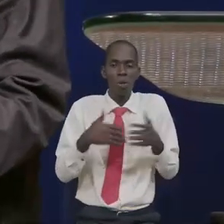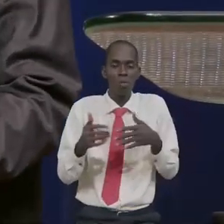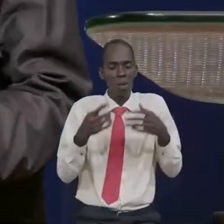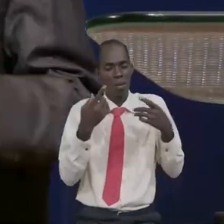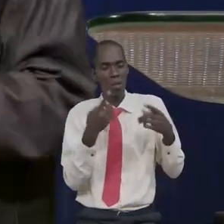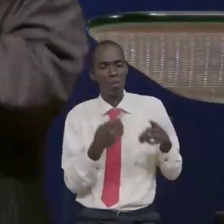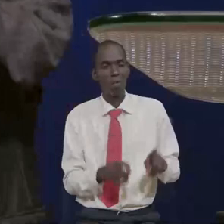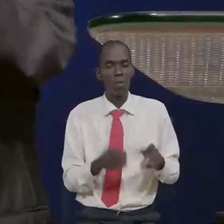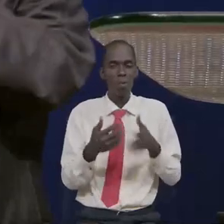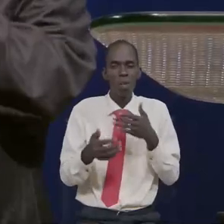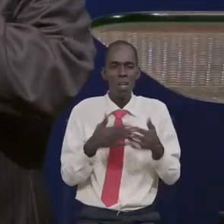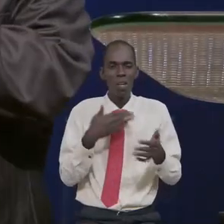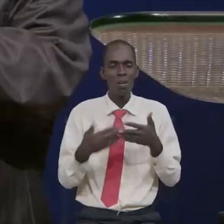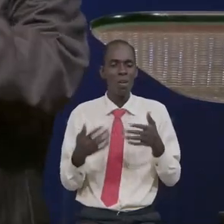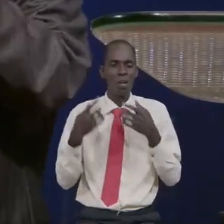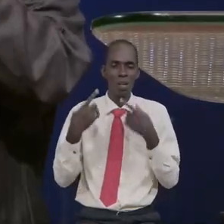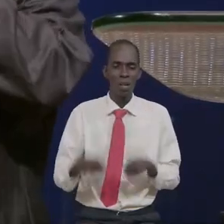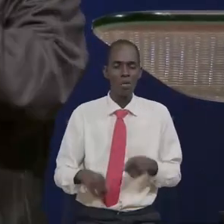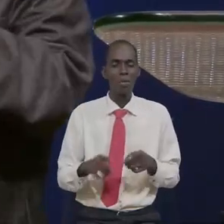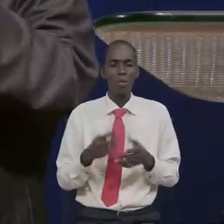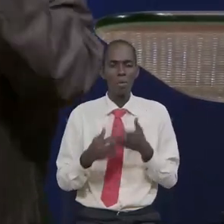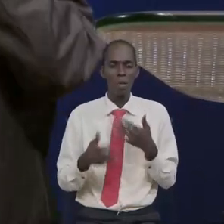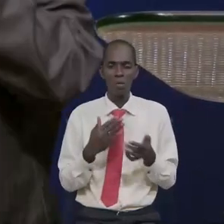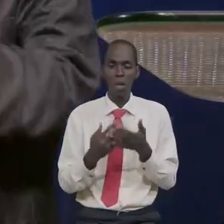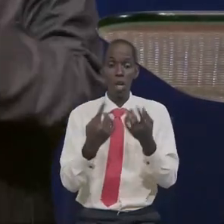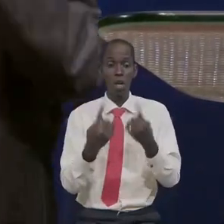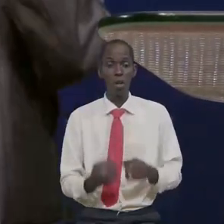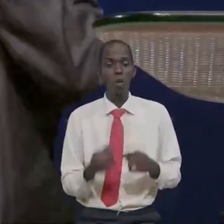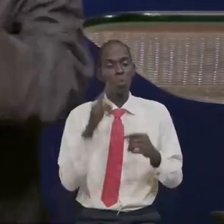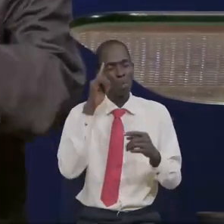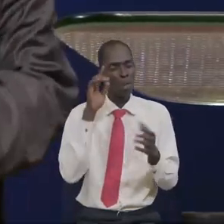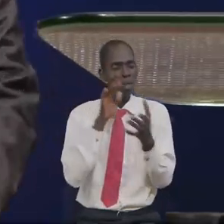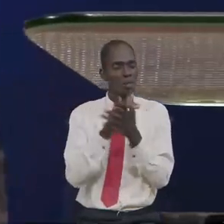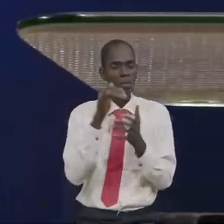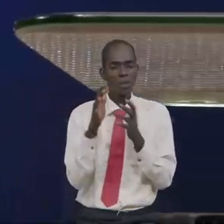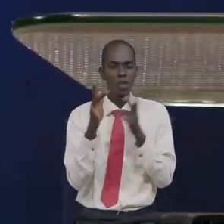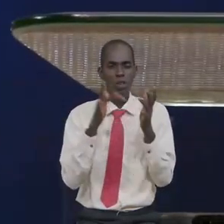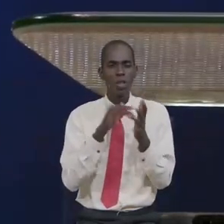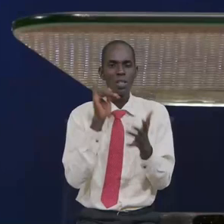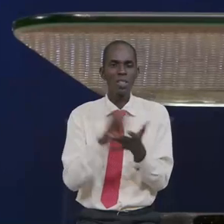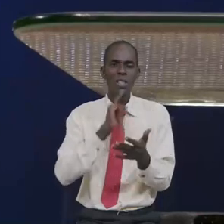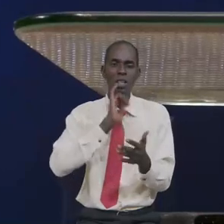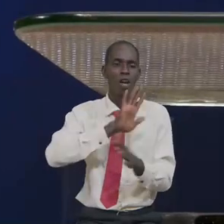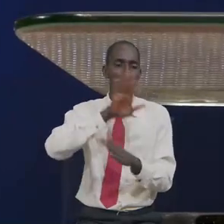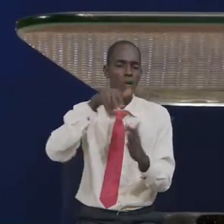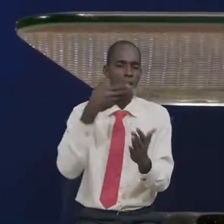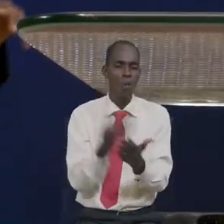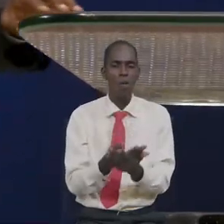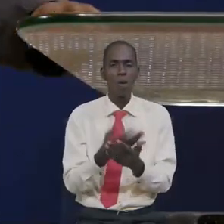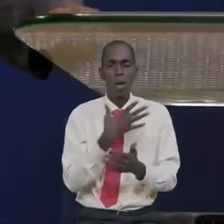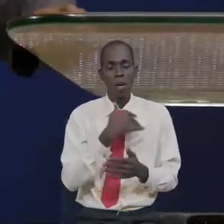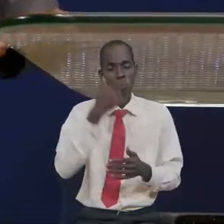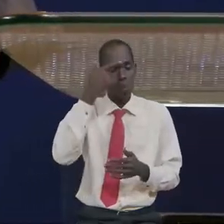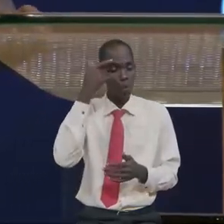vous arrive. Alors, il faut chaque jour se confier à Jésus. Alors, parce qu'il se confie en